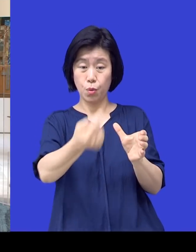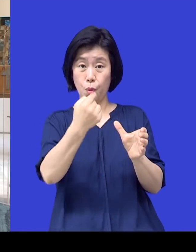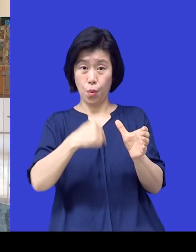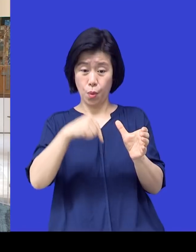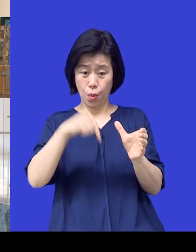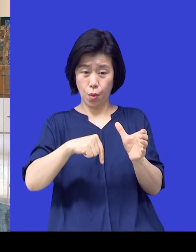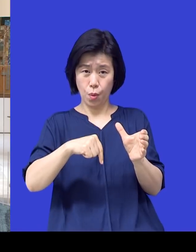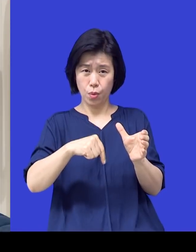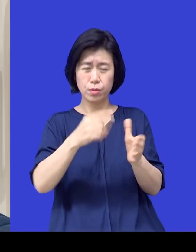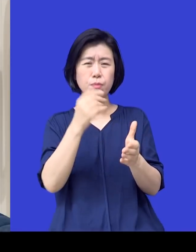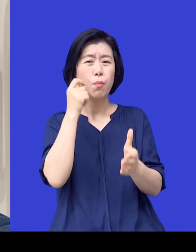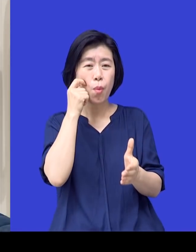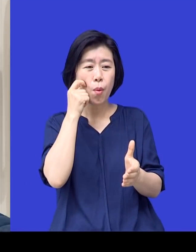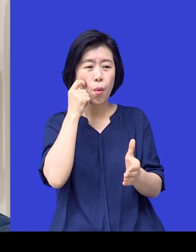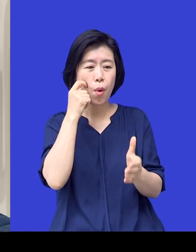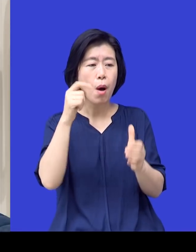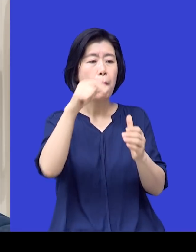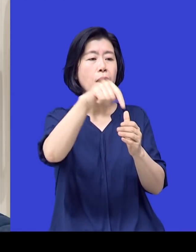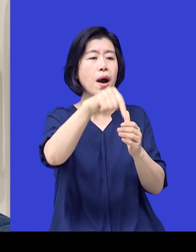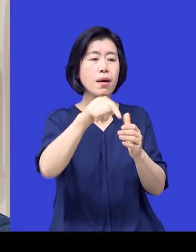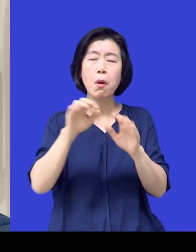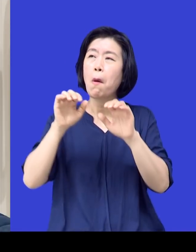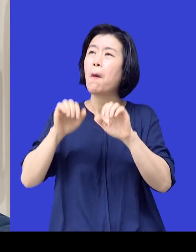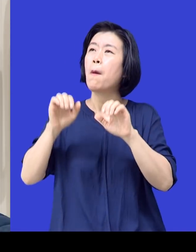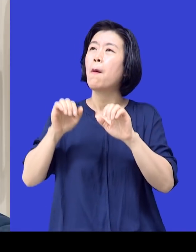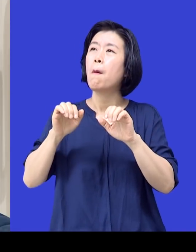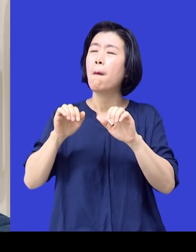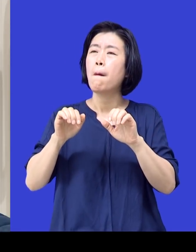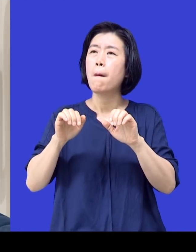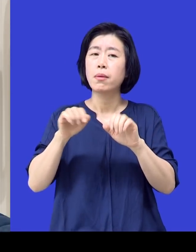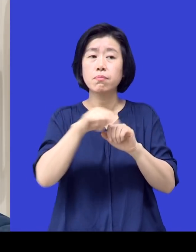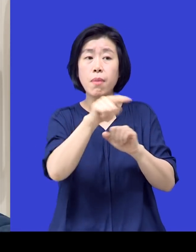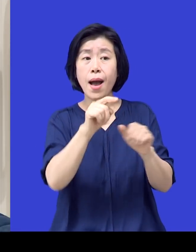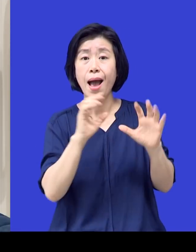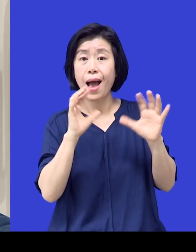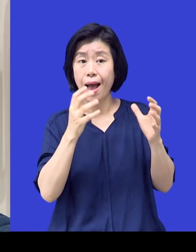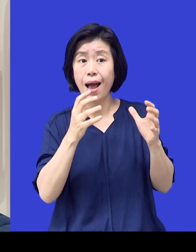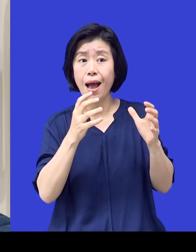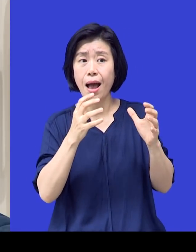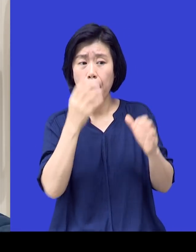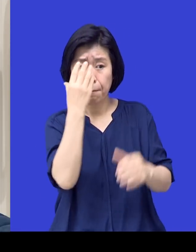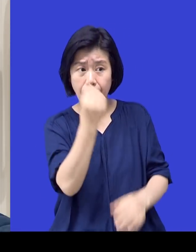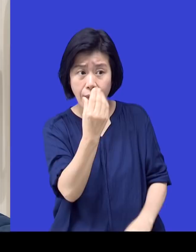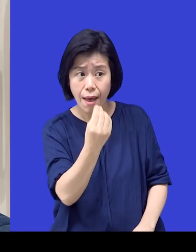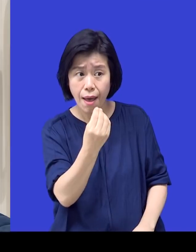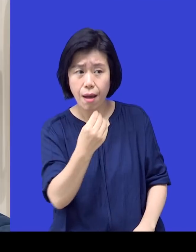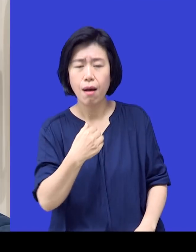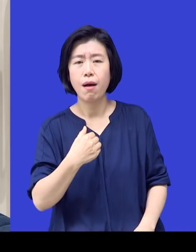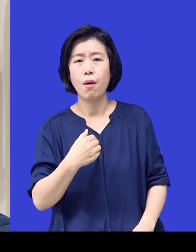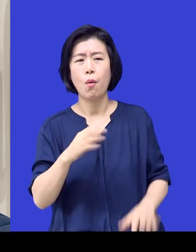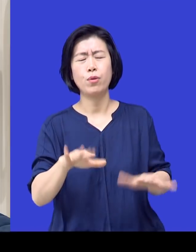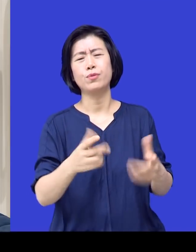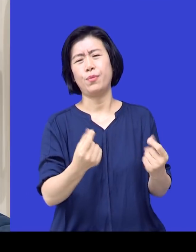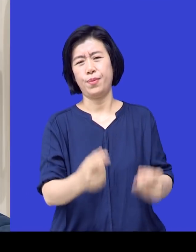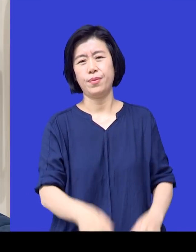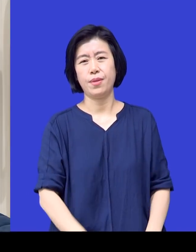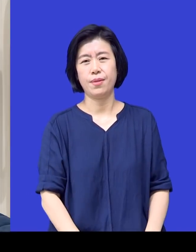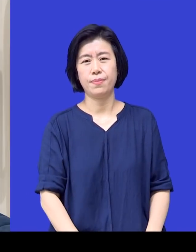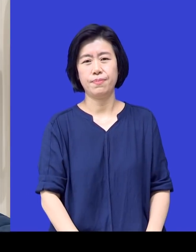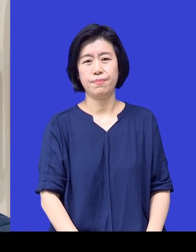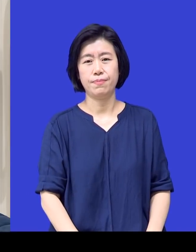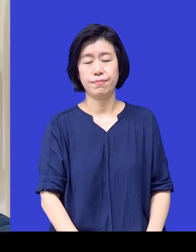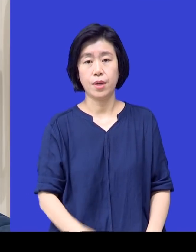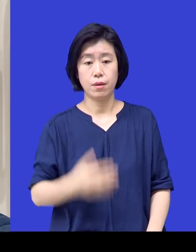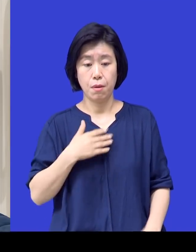막 부러워하는 아이. 그 뒤에 엄마. 근데 이 아이 버스 밖에 서 있는 아이를 본 거예요. 그래서 버스를